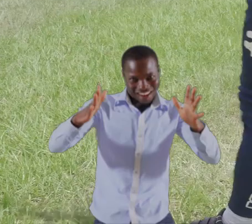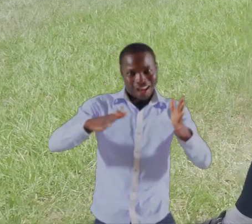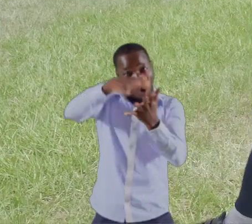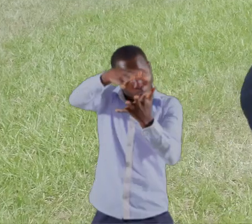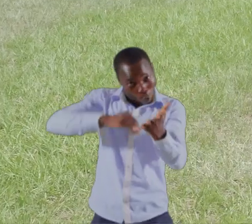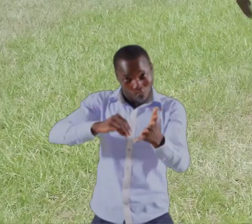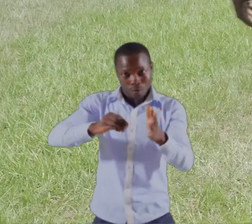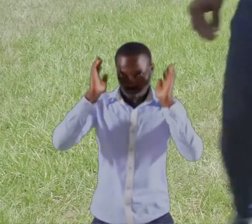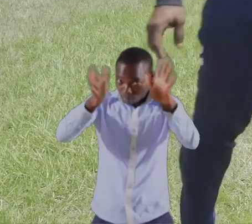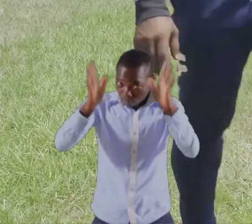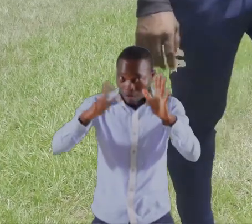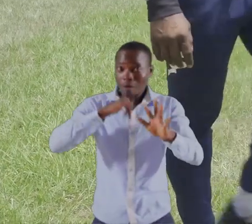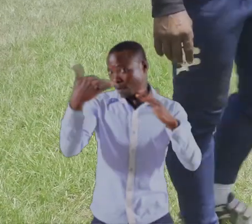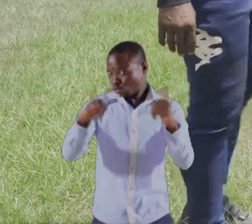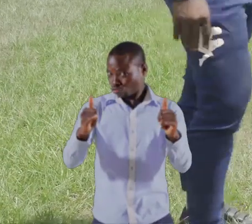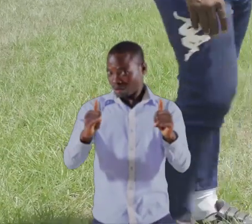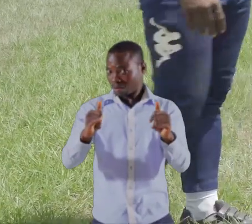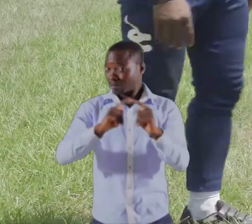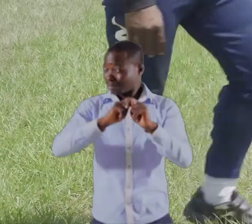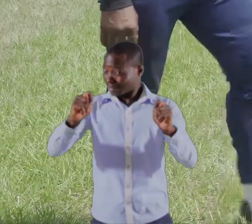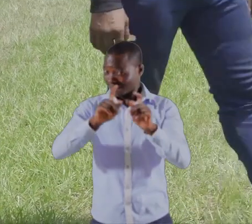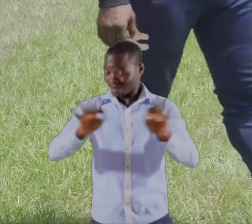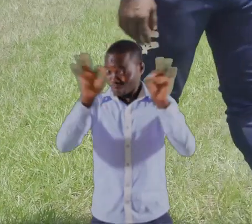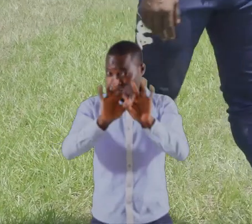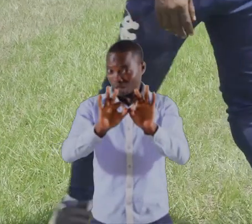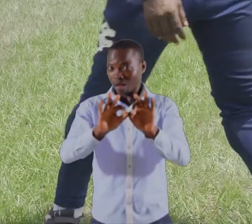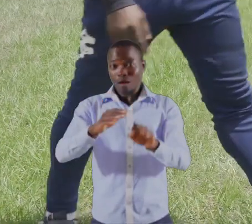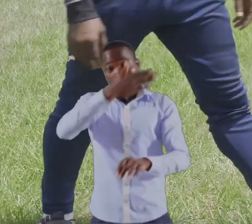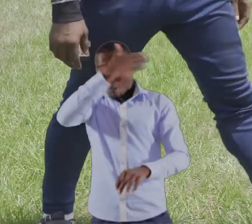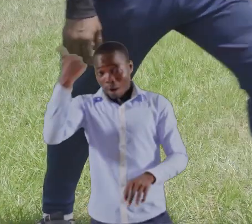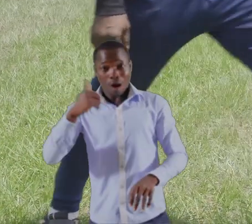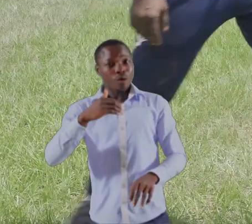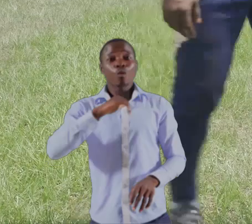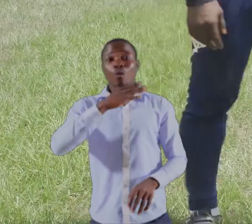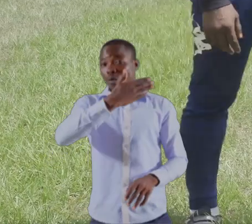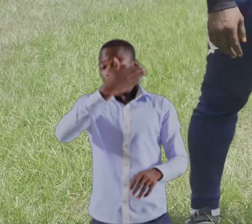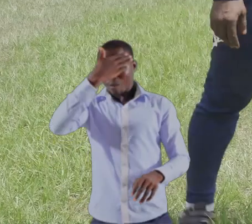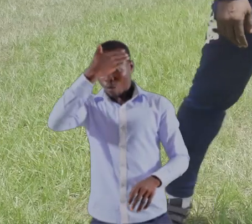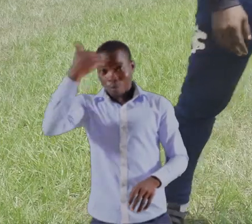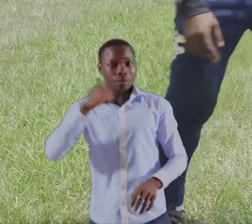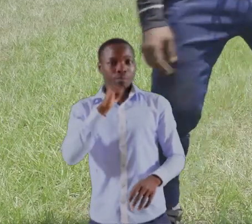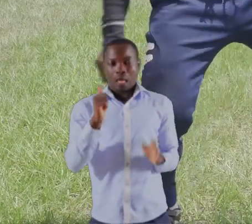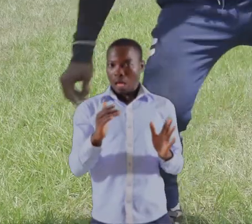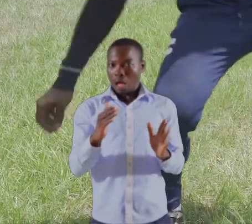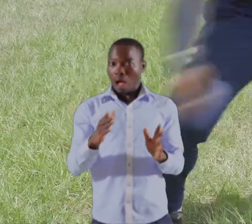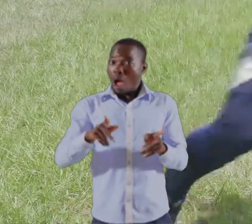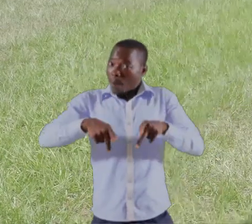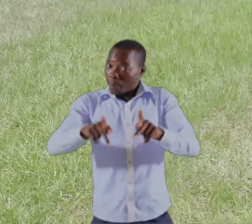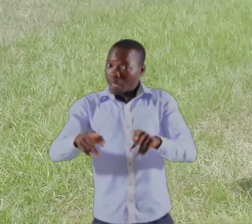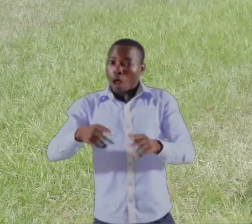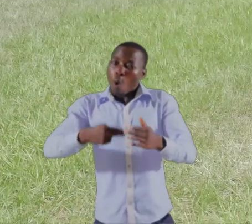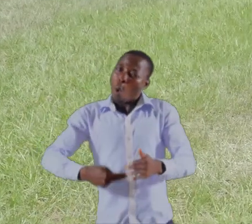Voilà, bravo, ouverture de la jambe libre. N'oubliez pas, c'est le rouleau ventral qui vous permet d'aller le plus haut possible. Encore une